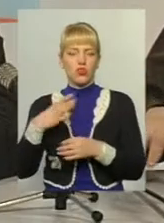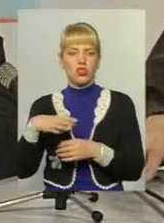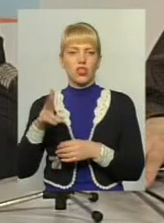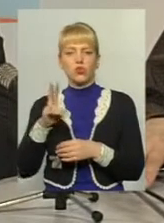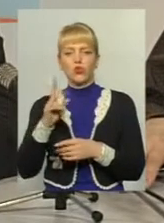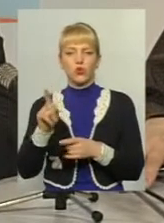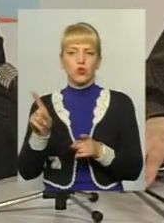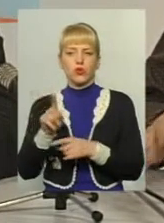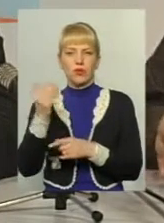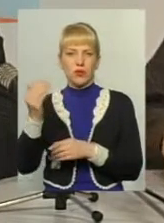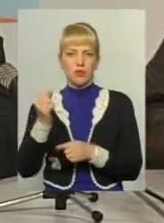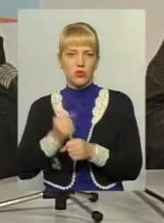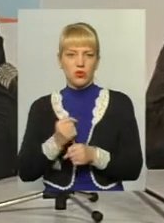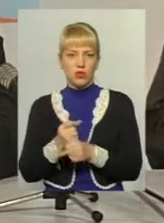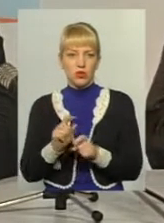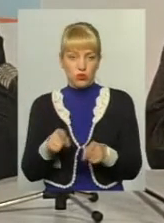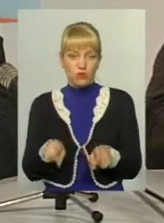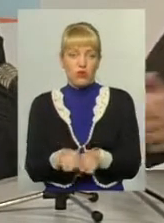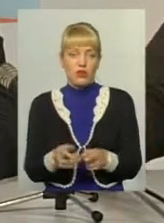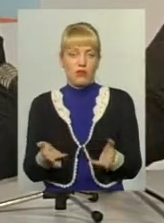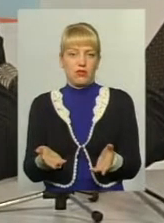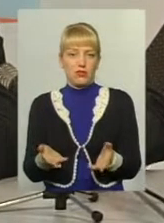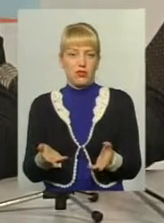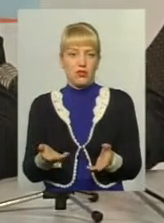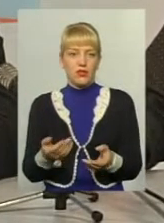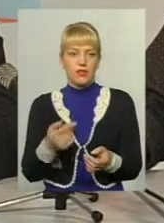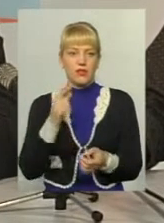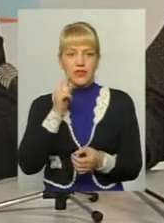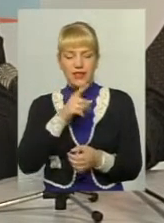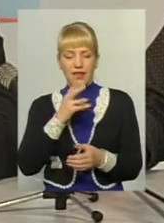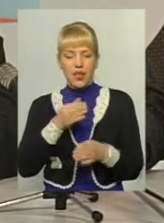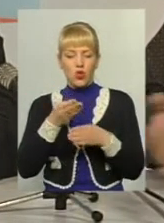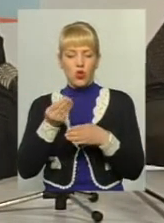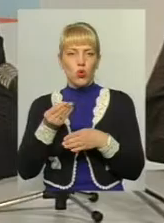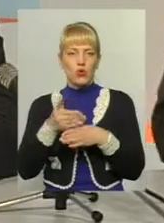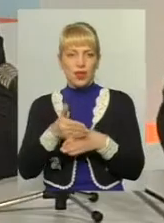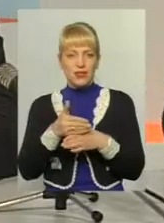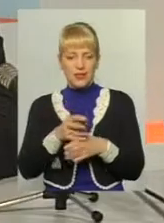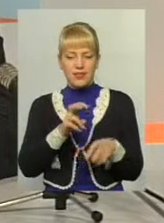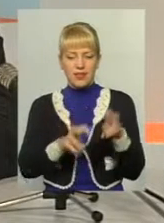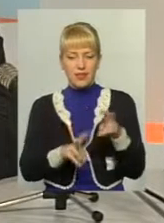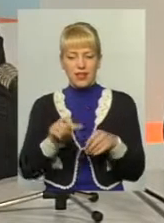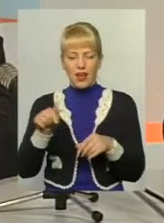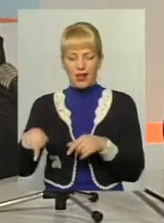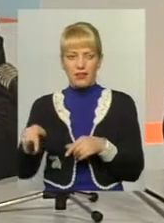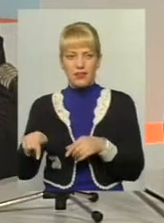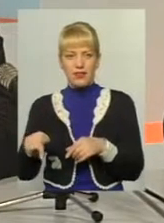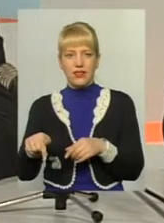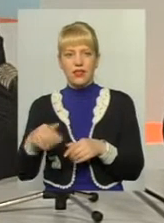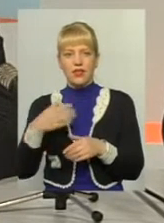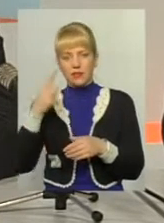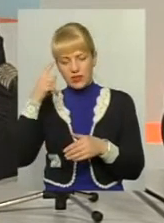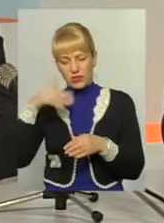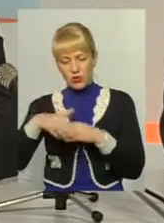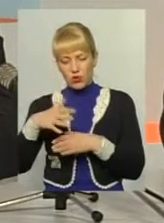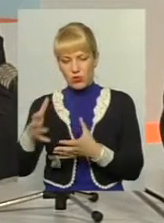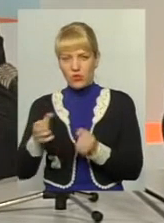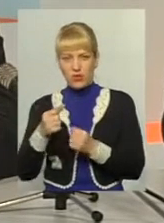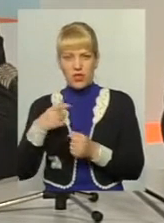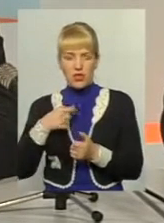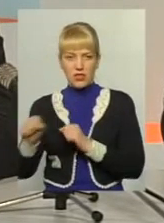самоорганізуватися і управляти своїм будинком, їх рахують гіршими, ніж тих пасивних людей, яким взагалі нічого не